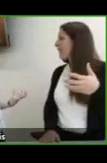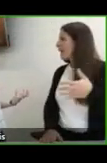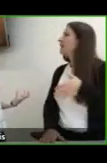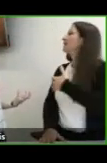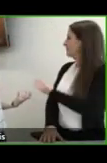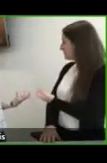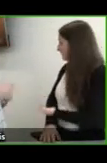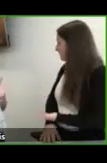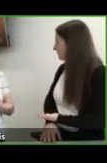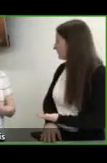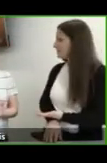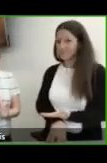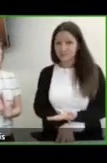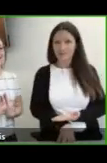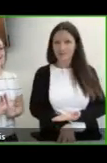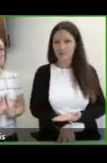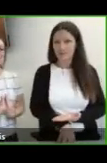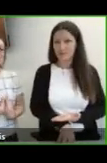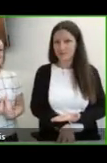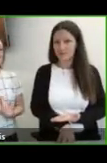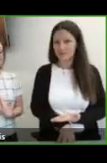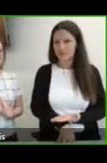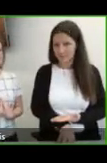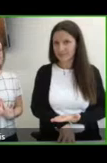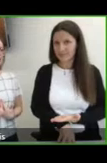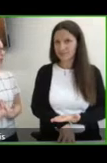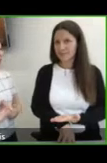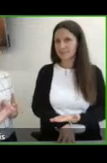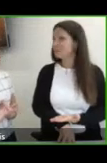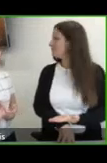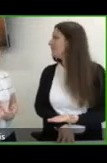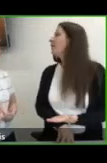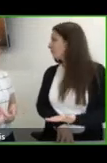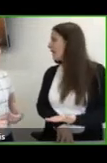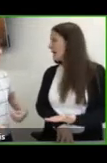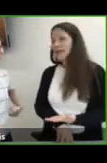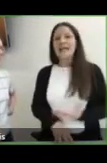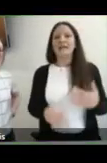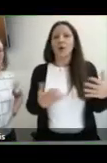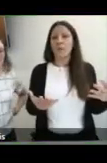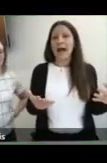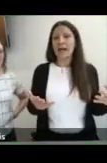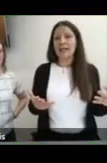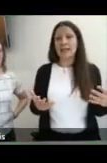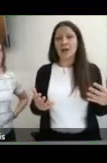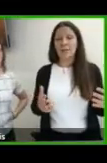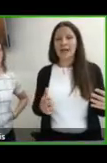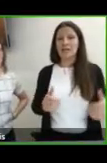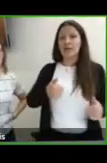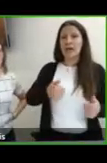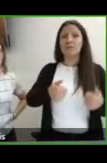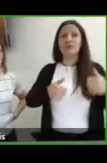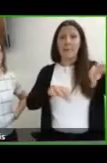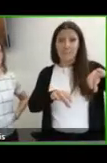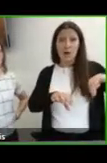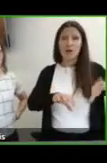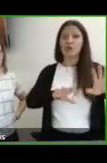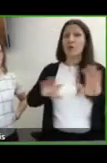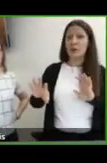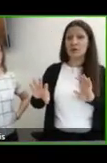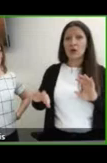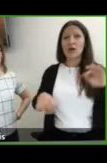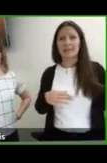traces. On peut choisir le type de trace de données qu'on va laisser, finalement. Voilà. Donc, par des j'aime